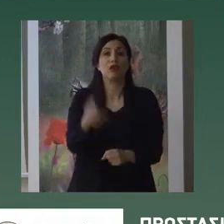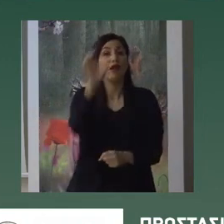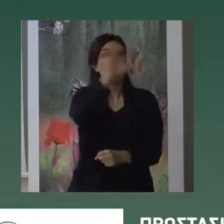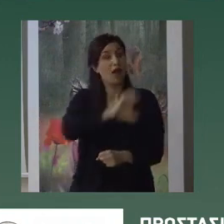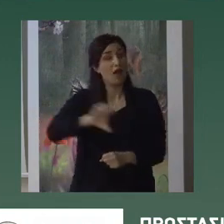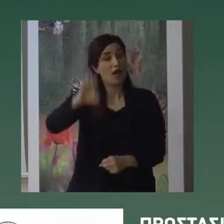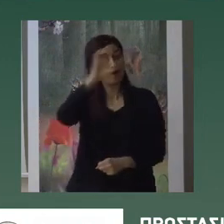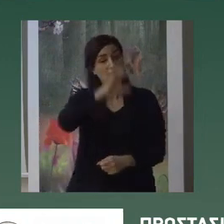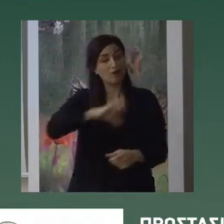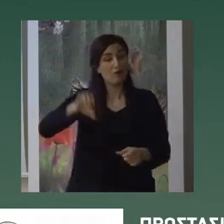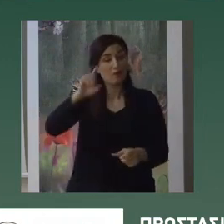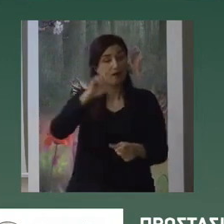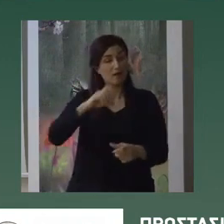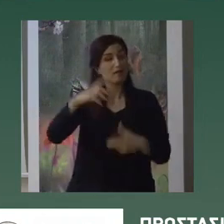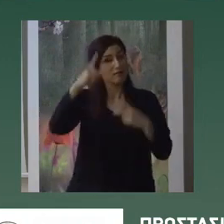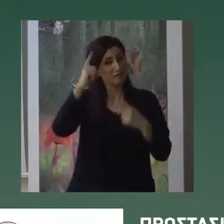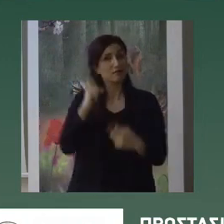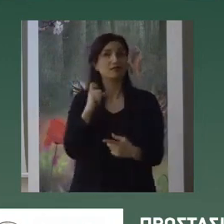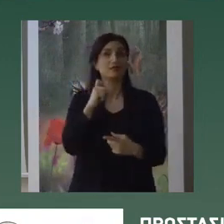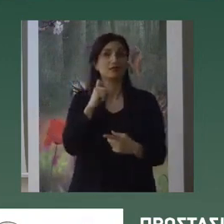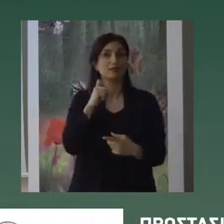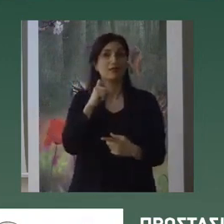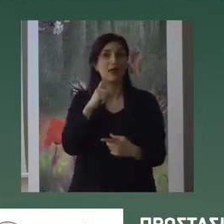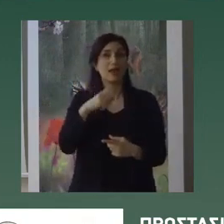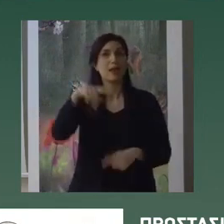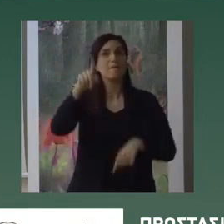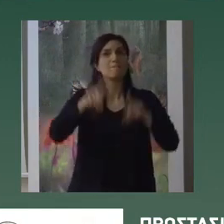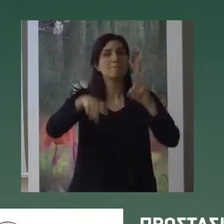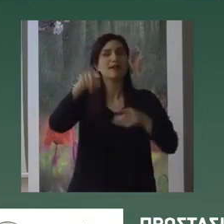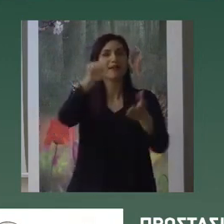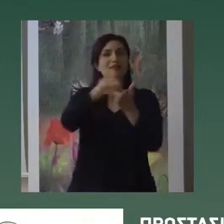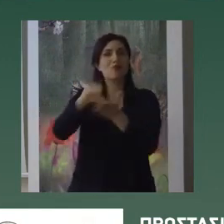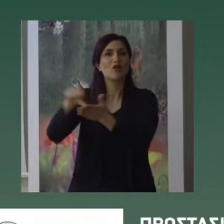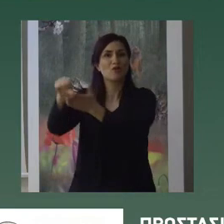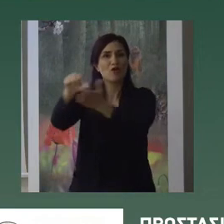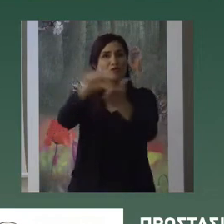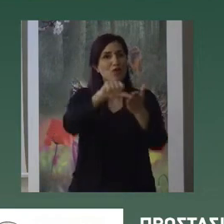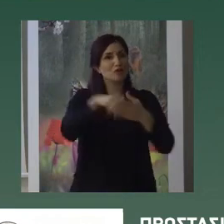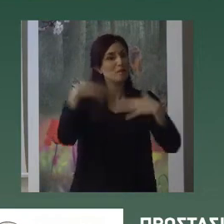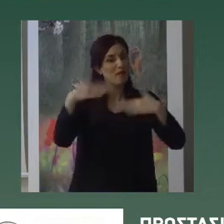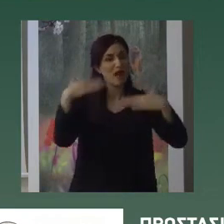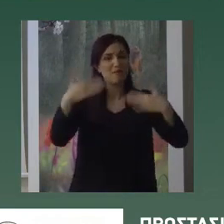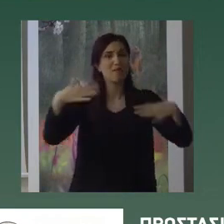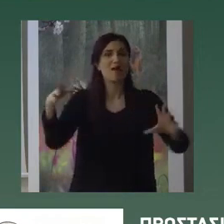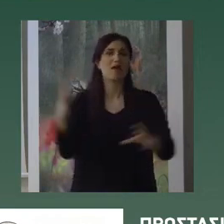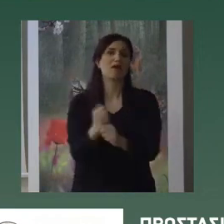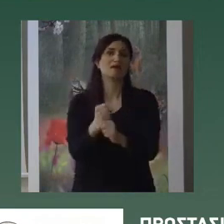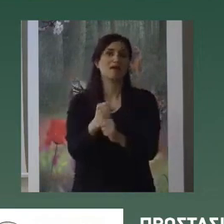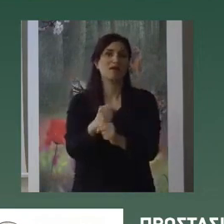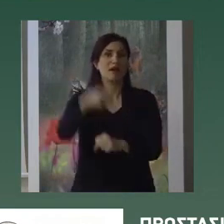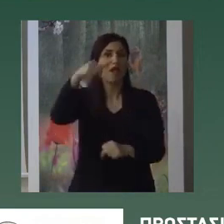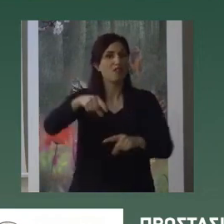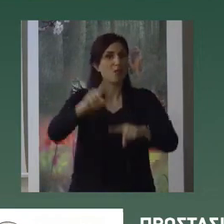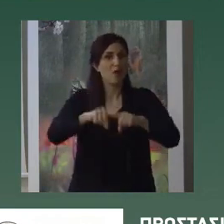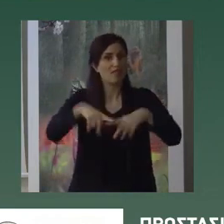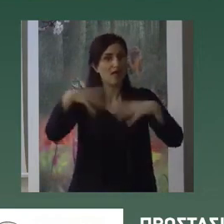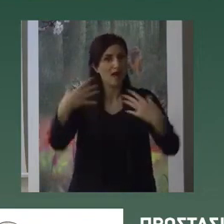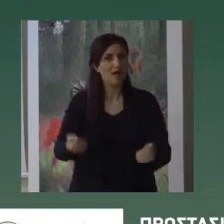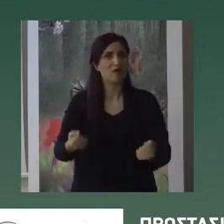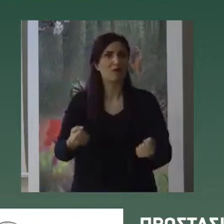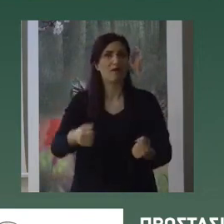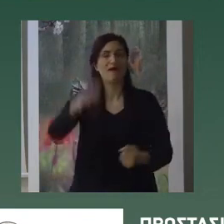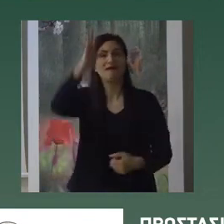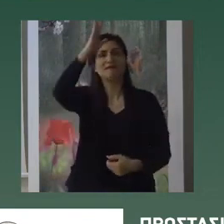περίπου 120 πόλεις στην Ευρώπη ως κλιματικά ουδέτερες. 6 από αυτές είναι ελληνικές: η Κοζάνη, η Καλαμάτα, τα